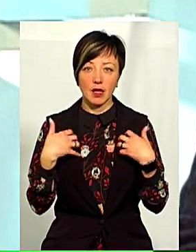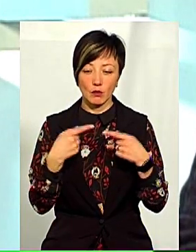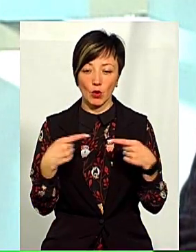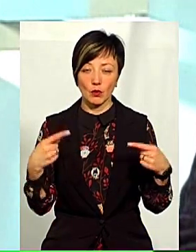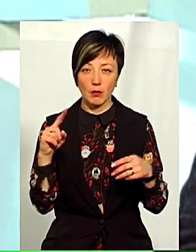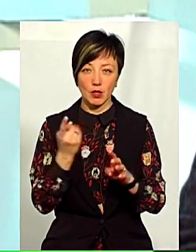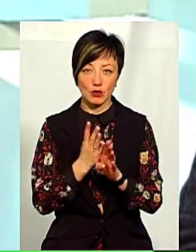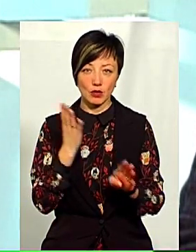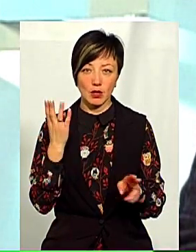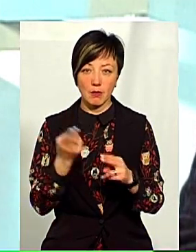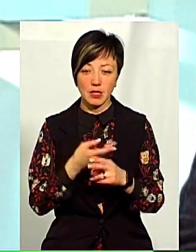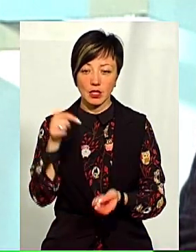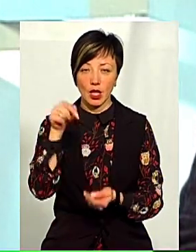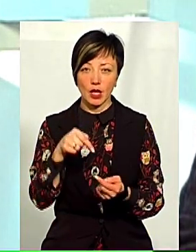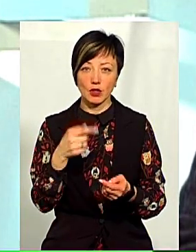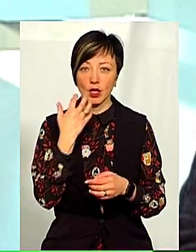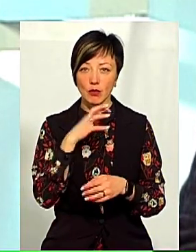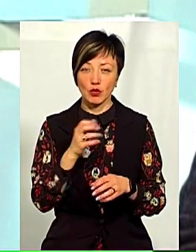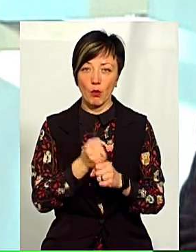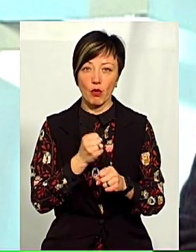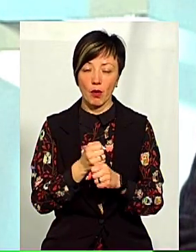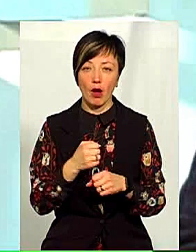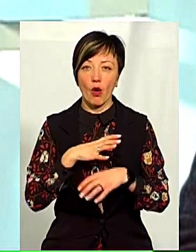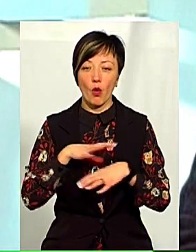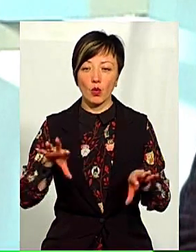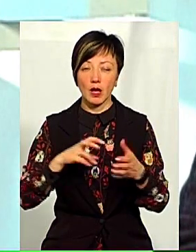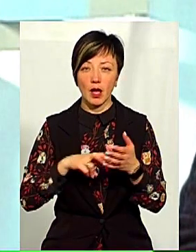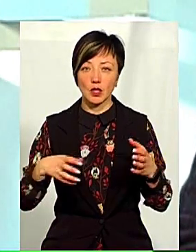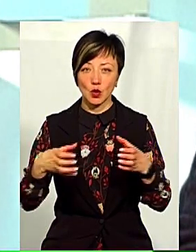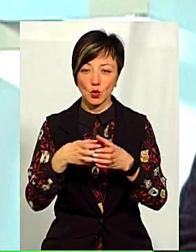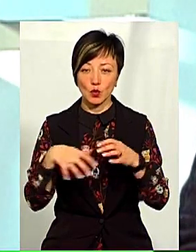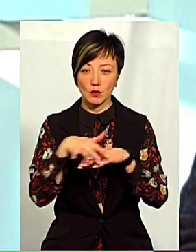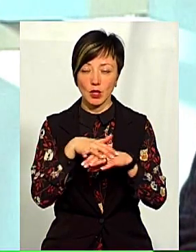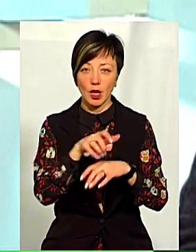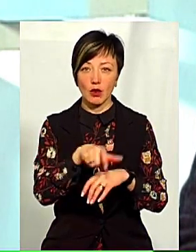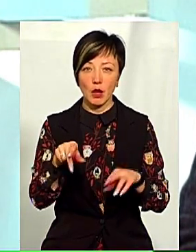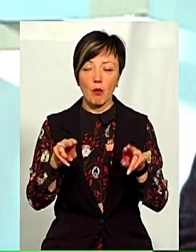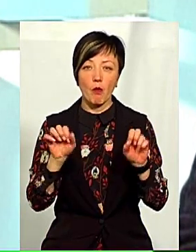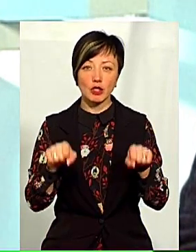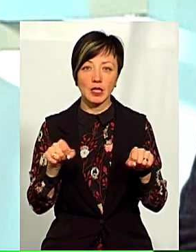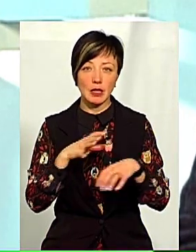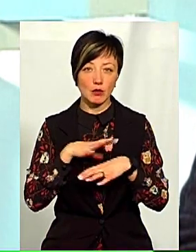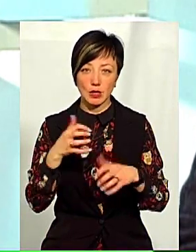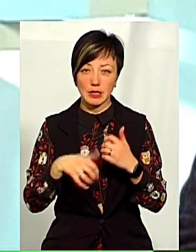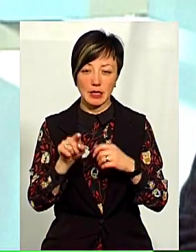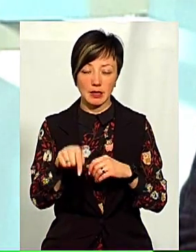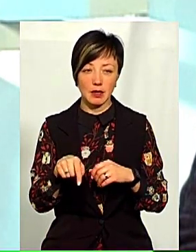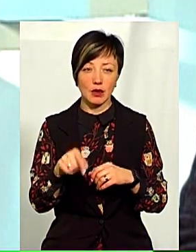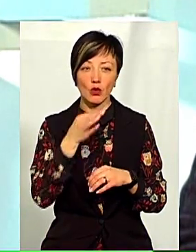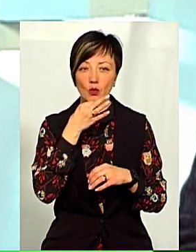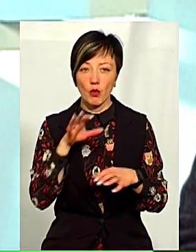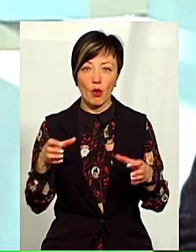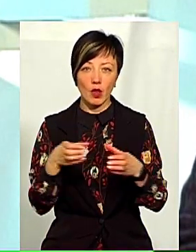першу чергу, без належної термічної обробки. Уникати скупчення людей по можливості і не бути серед них, тому що в